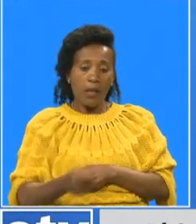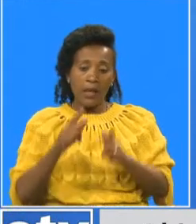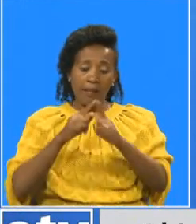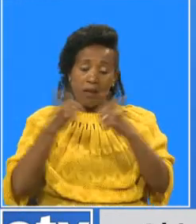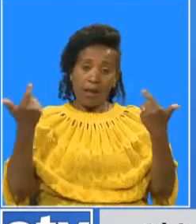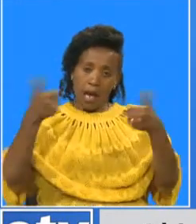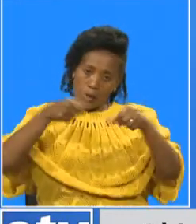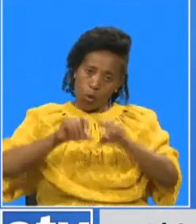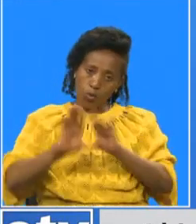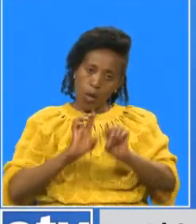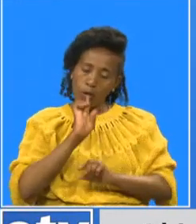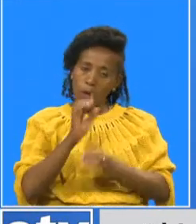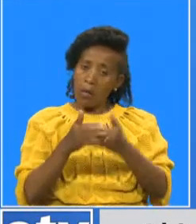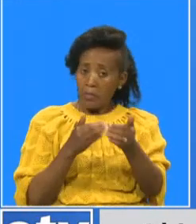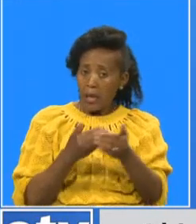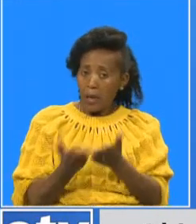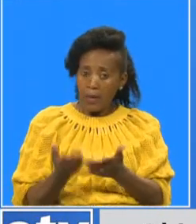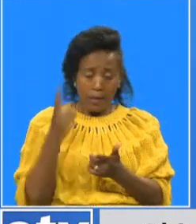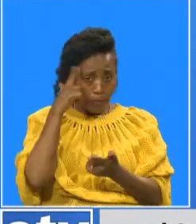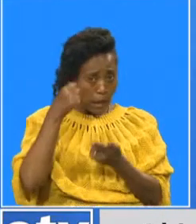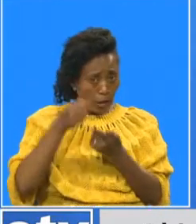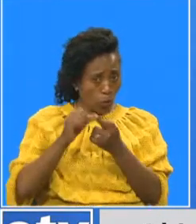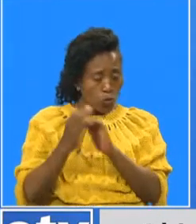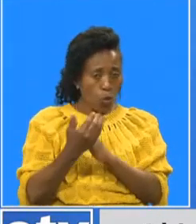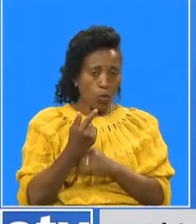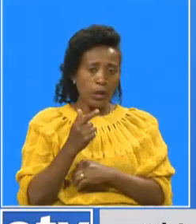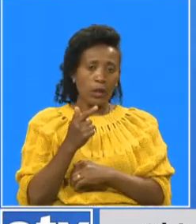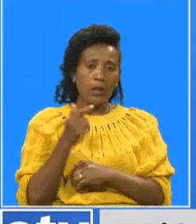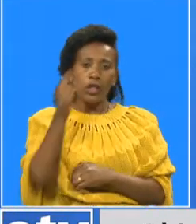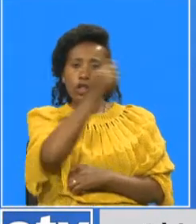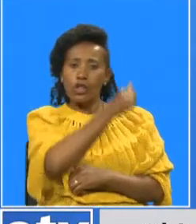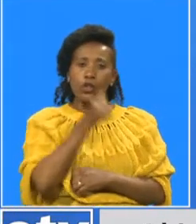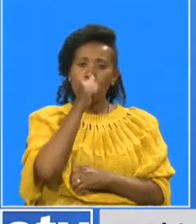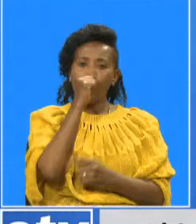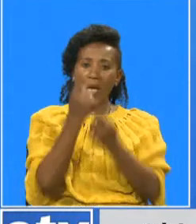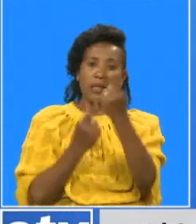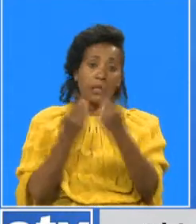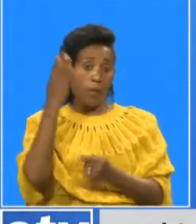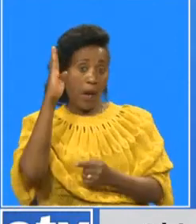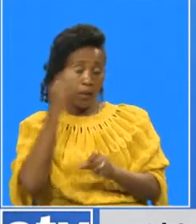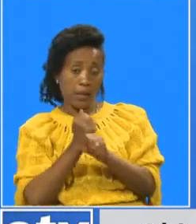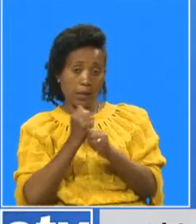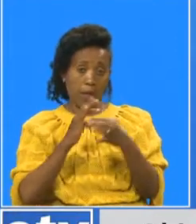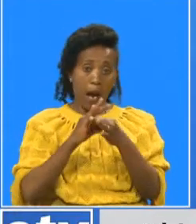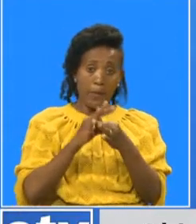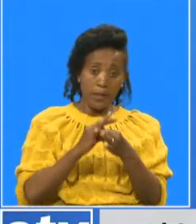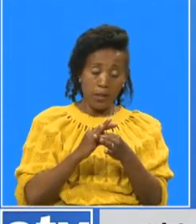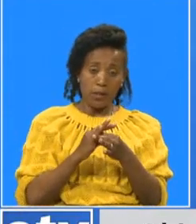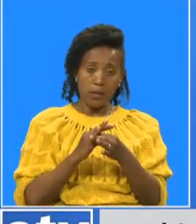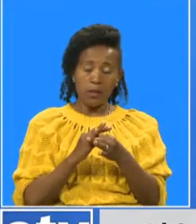ትልቅ አስተዋጽኦ አድርገዋል። ምናልባት የምታስታውሱ ከሆነ ኢትዮጵያ ንግድ ባንክ መሰረታዊ ሰራተኛ ማህበር